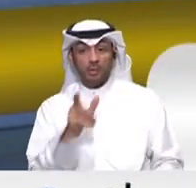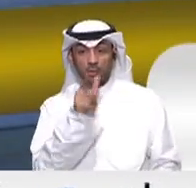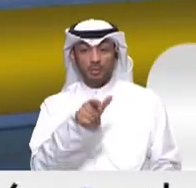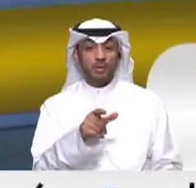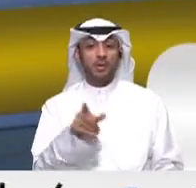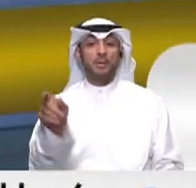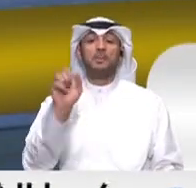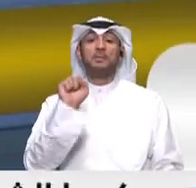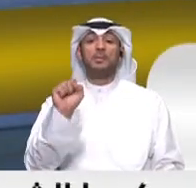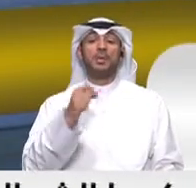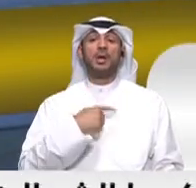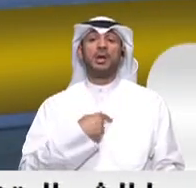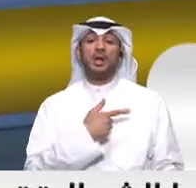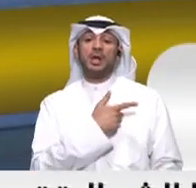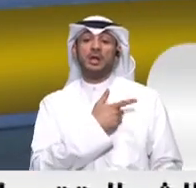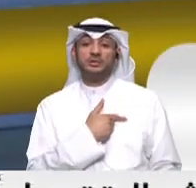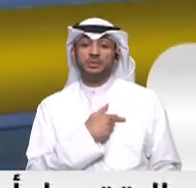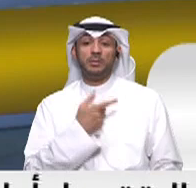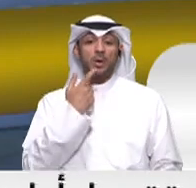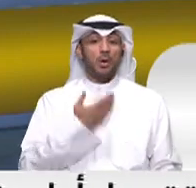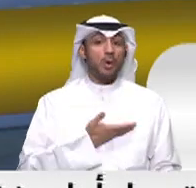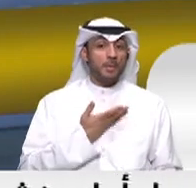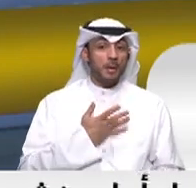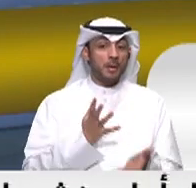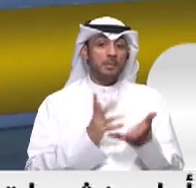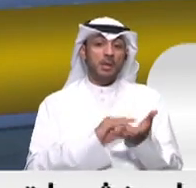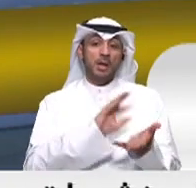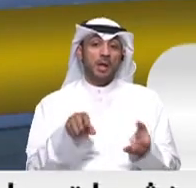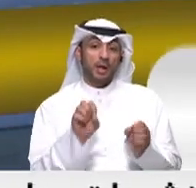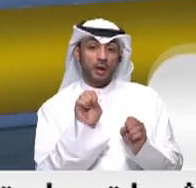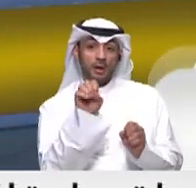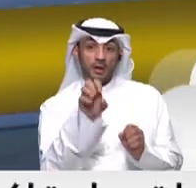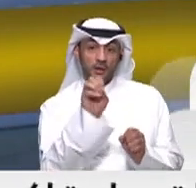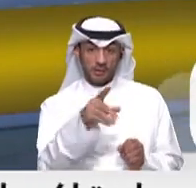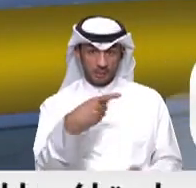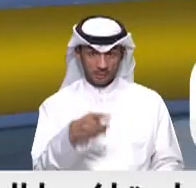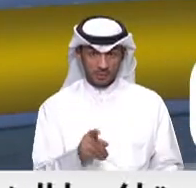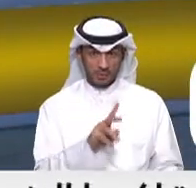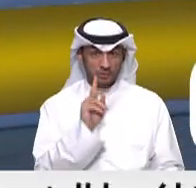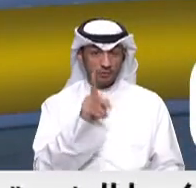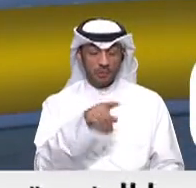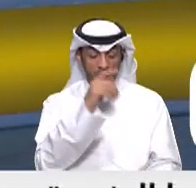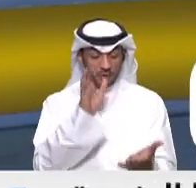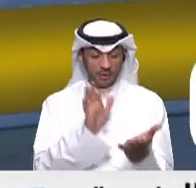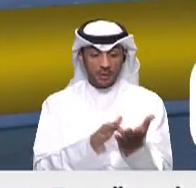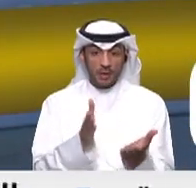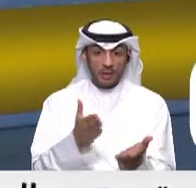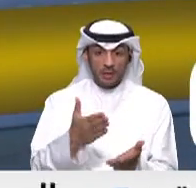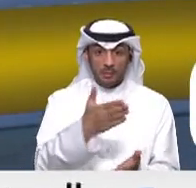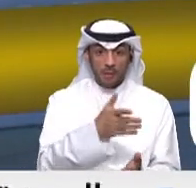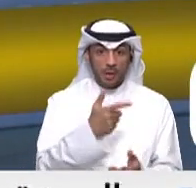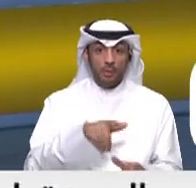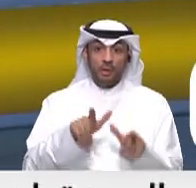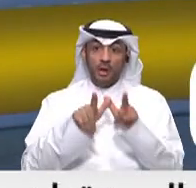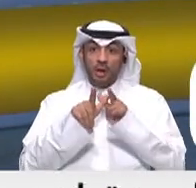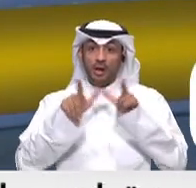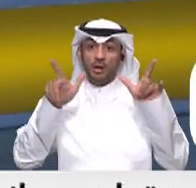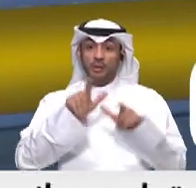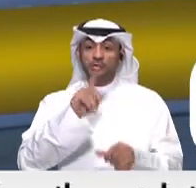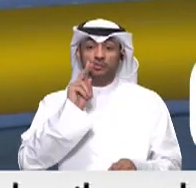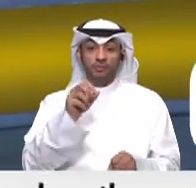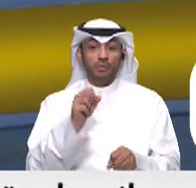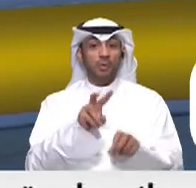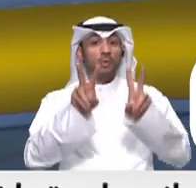معلومات وحتى لو قاعد تستخدم مانع التتبع ولا مانع الاعلانات في مواقع توقف ما